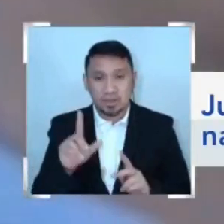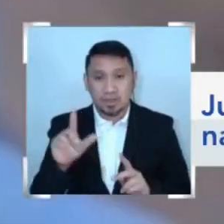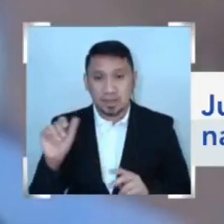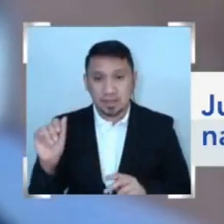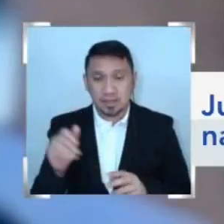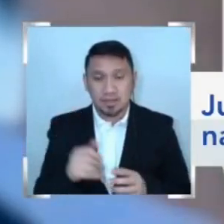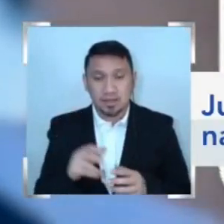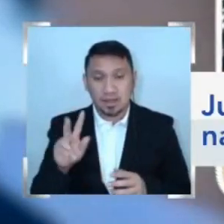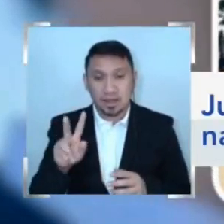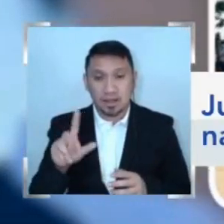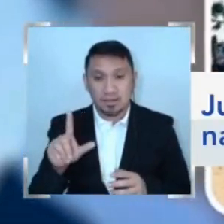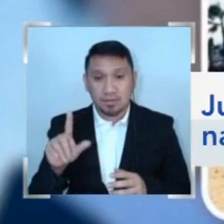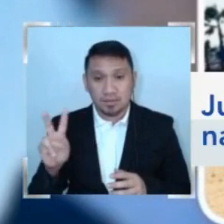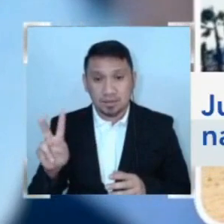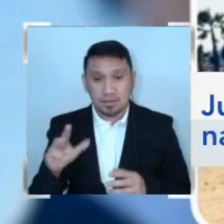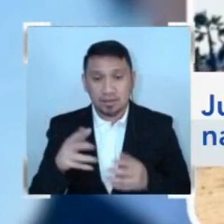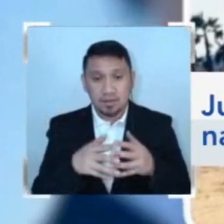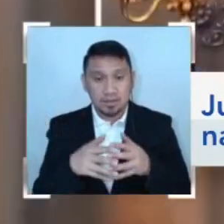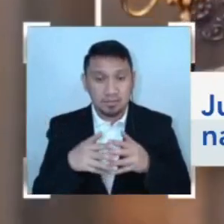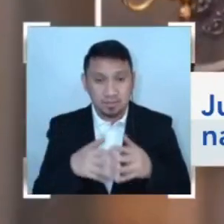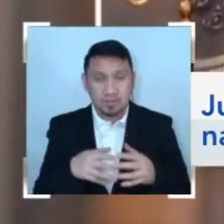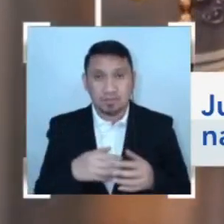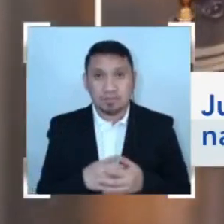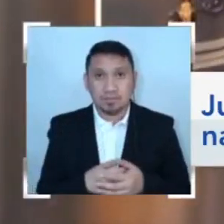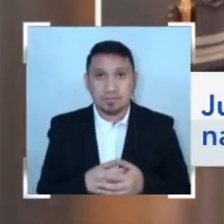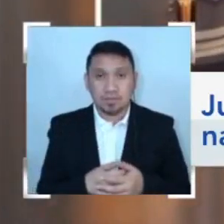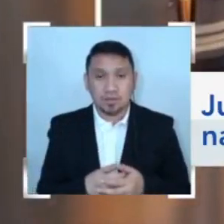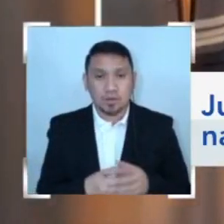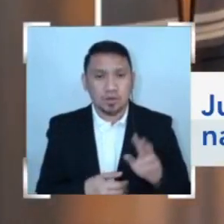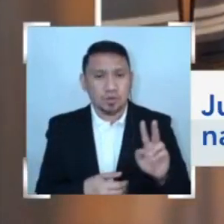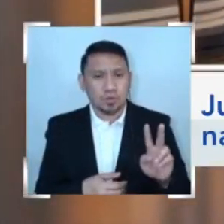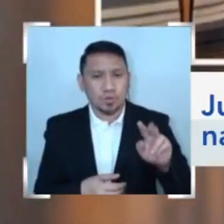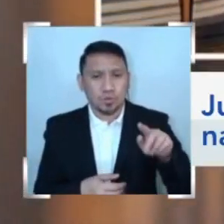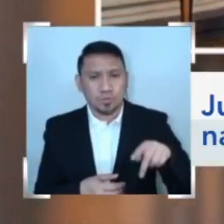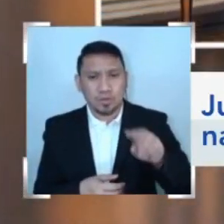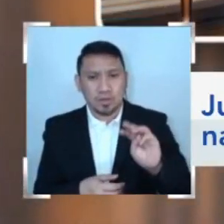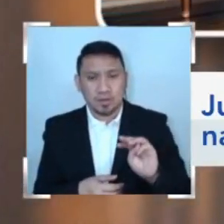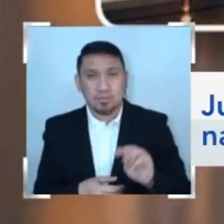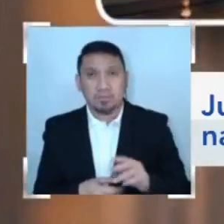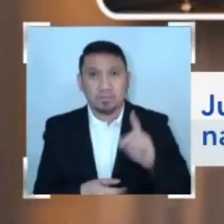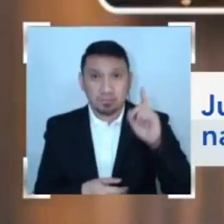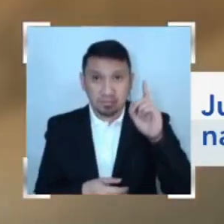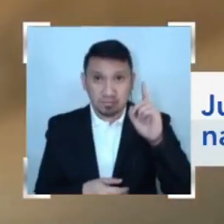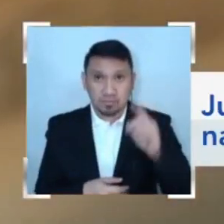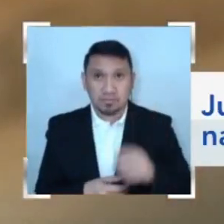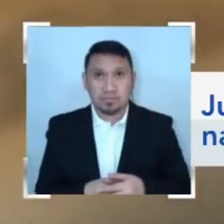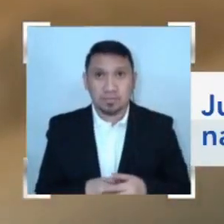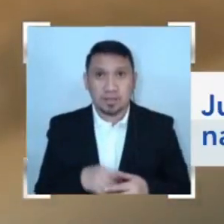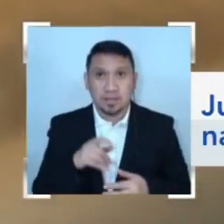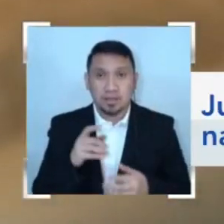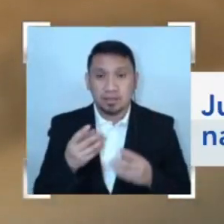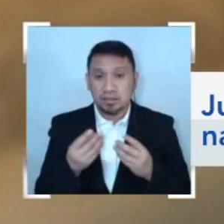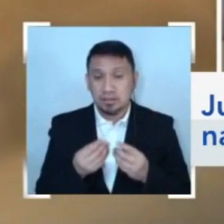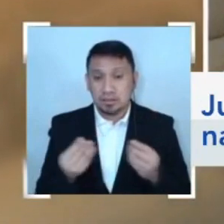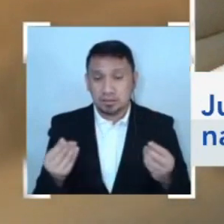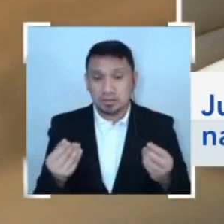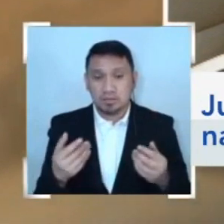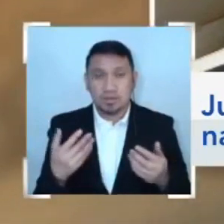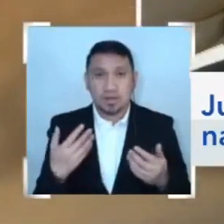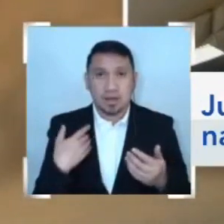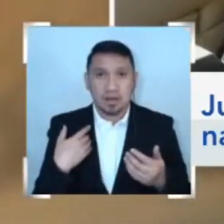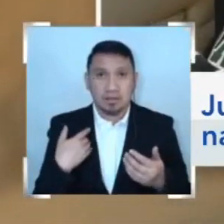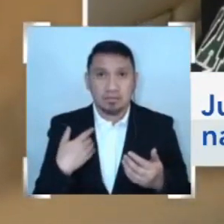ang mga aktibidad ng aktor at miyembro ng grupong 2PM na si Lee Junho. Nagpapagaling siya ngayon mula sa mild symptoms ng